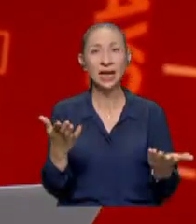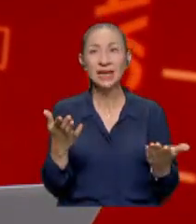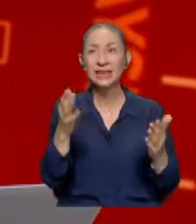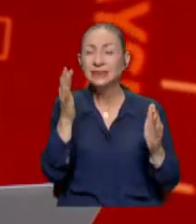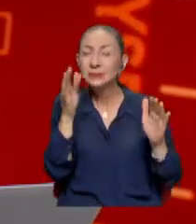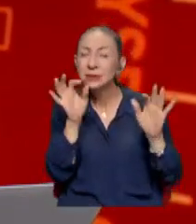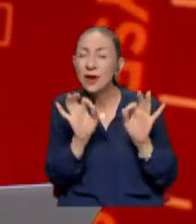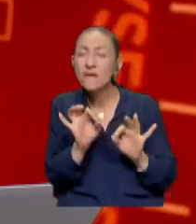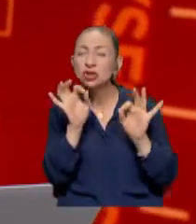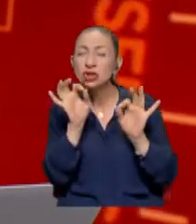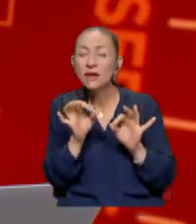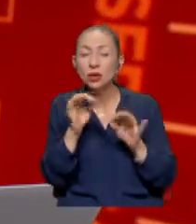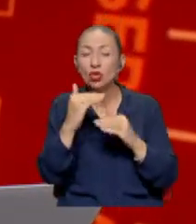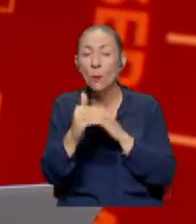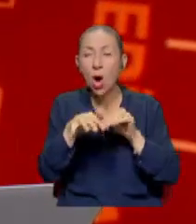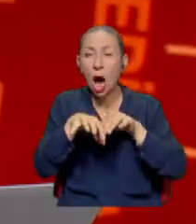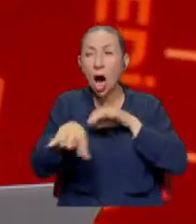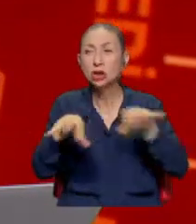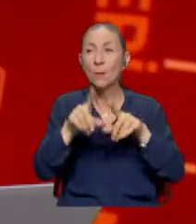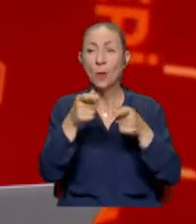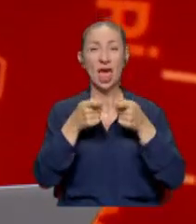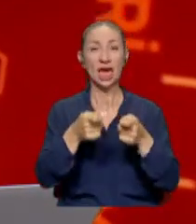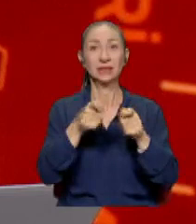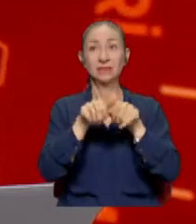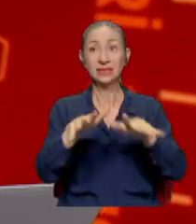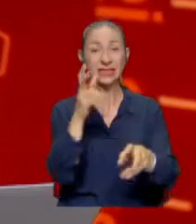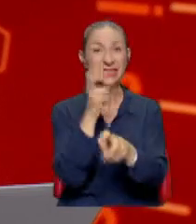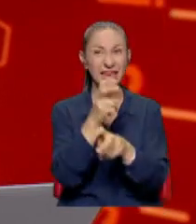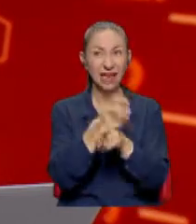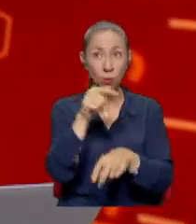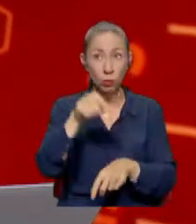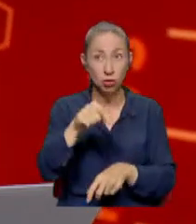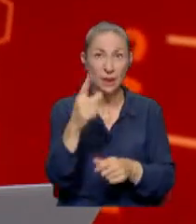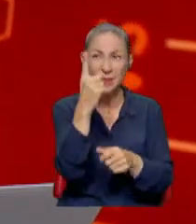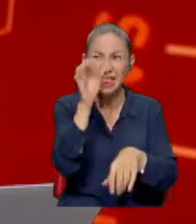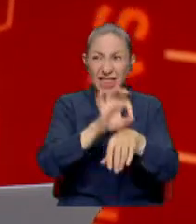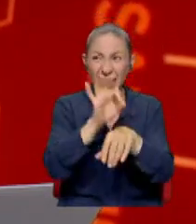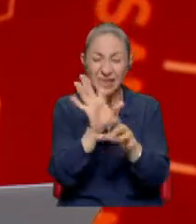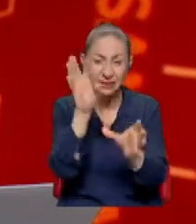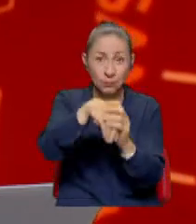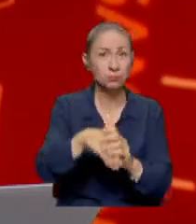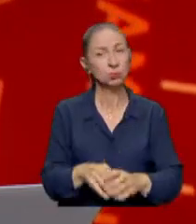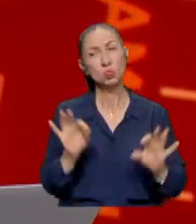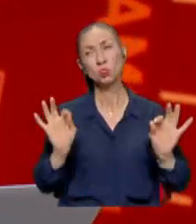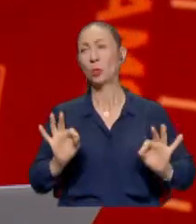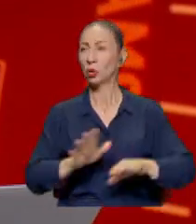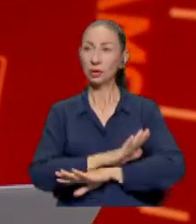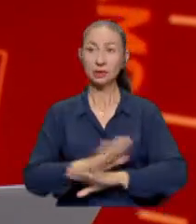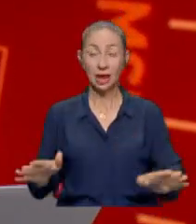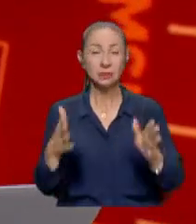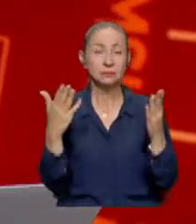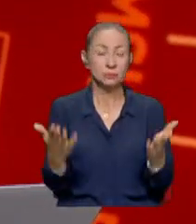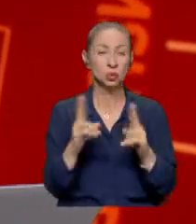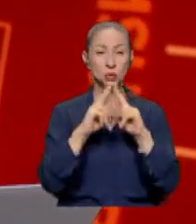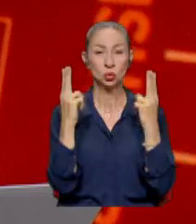Sinsi sinsi toplumu bölecek böyle bir eğitim sisteminin tehlikelerini burada bir dakikaya sığdırmak mümkün değil tabii.